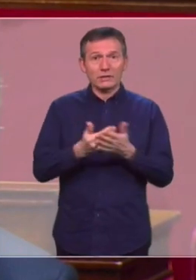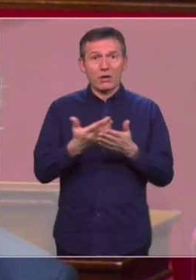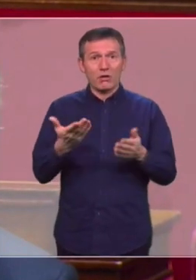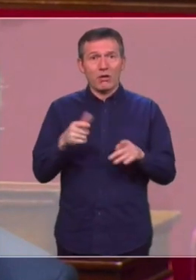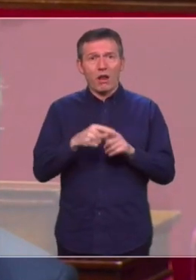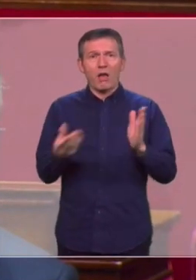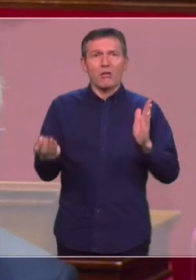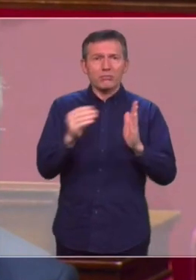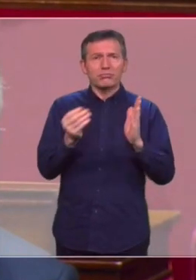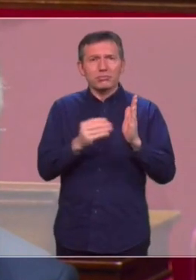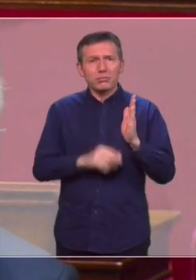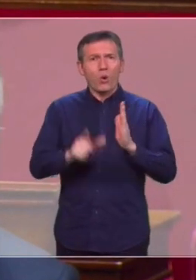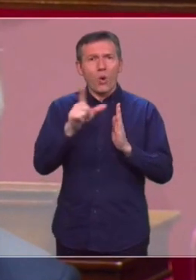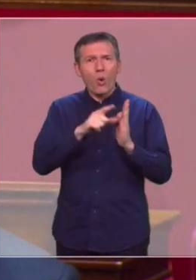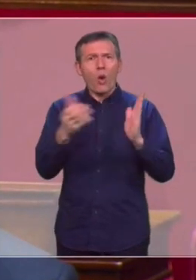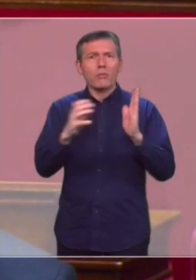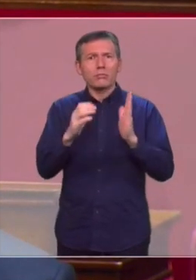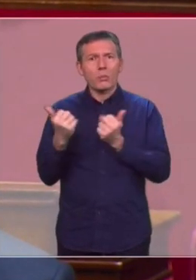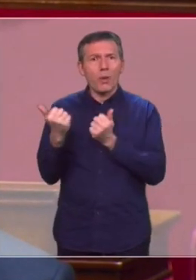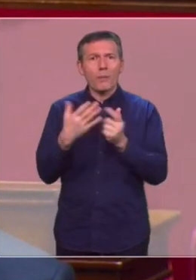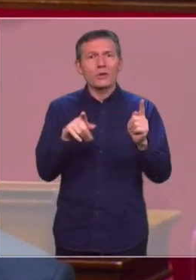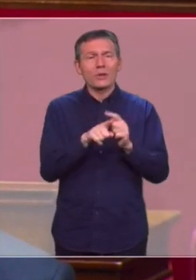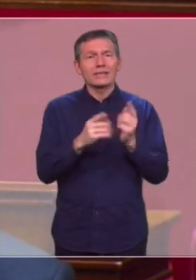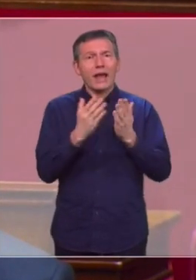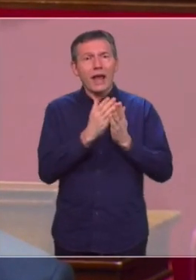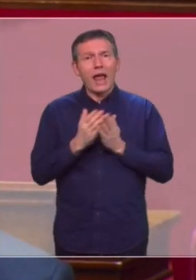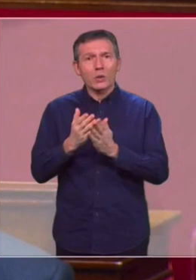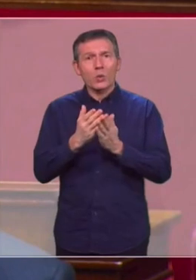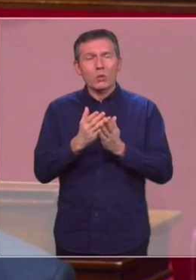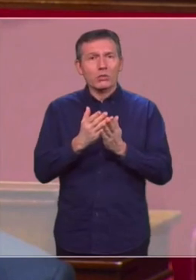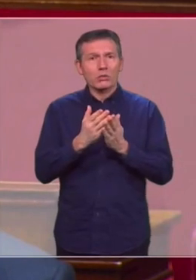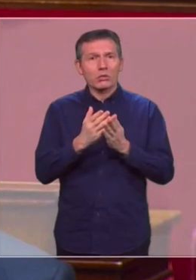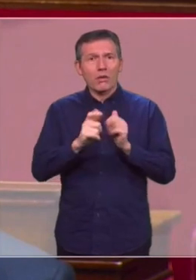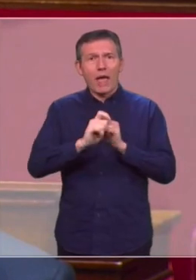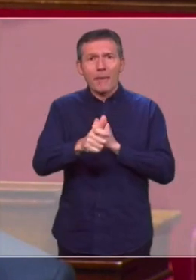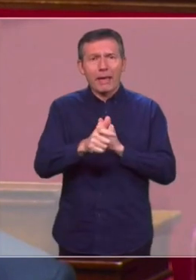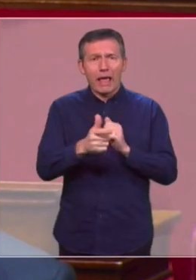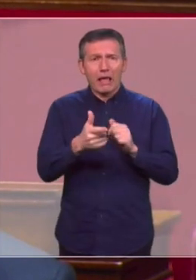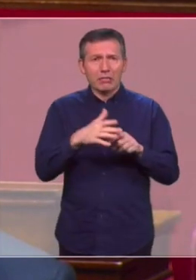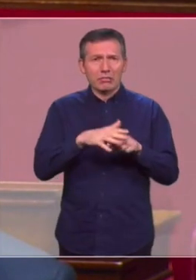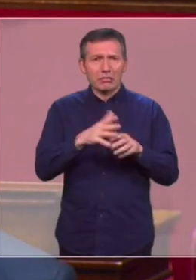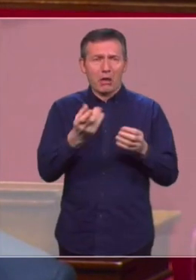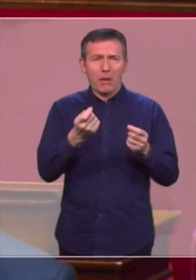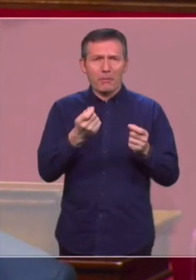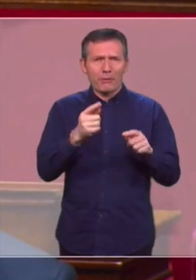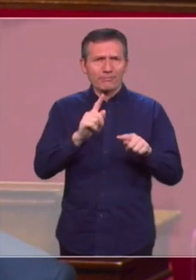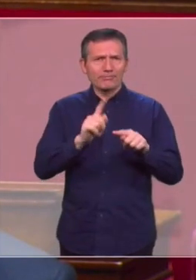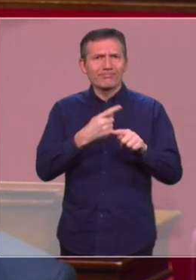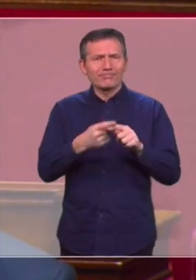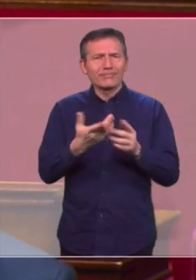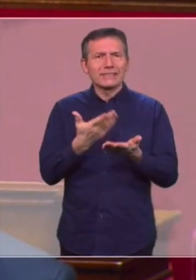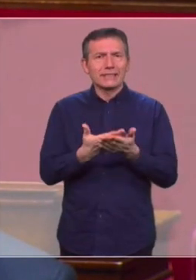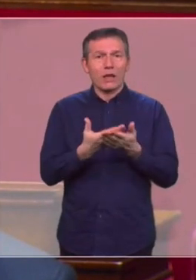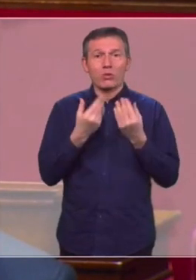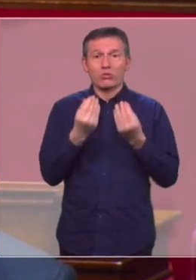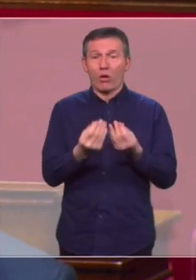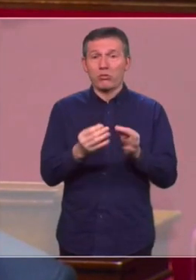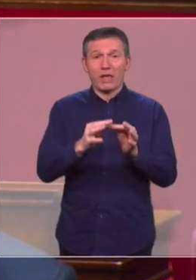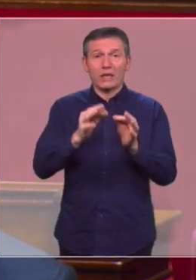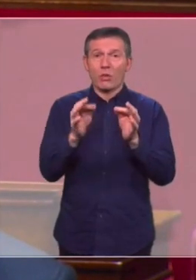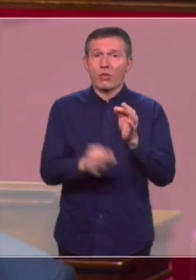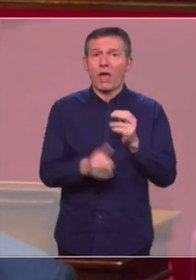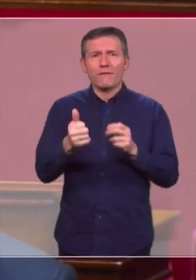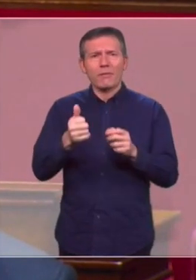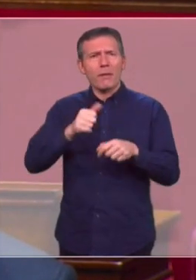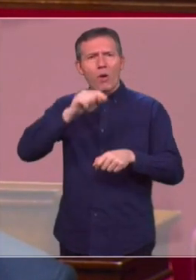d'ordonnance, accompagnée d'une étude d'impact lacunaire et tendancieuse. Pour rendre la chose comme inéluctable, vous avez